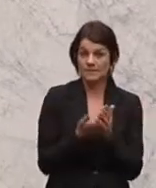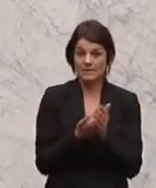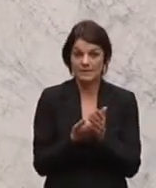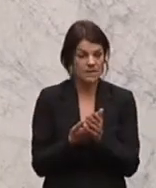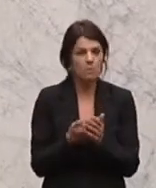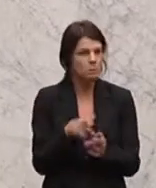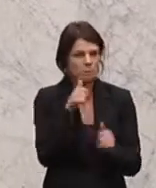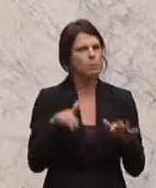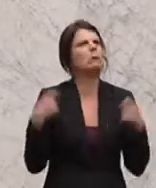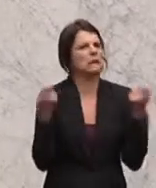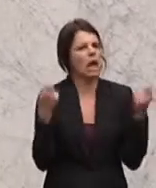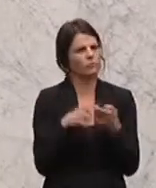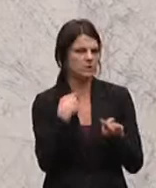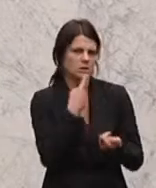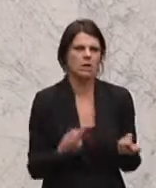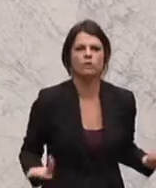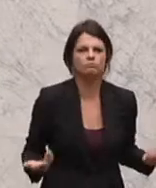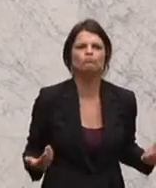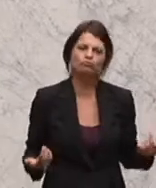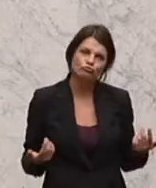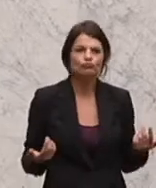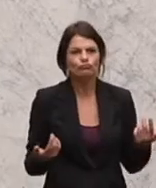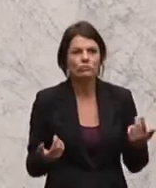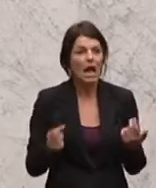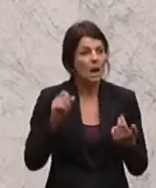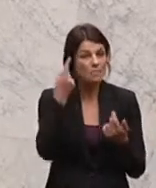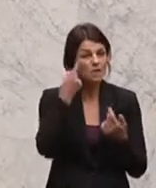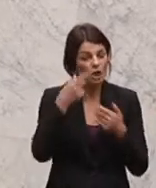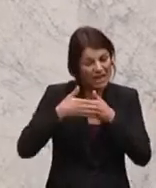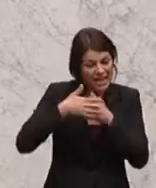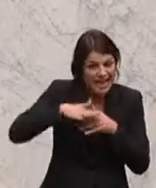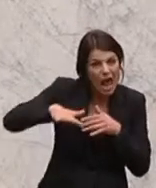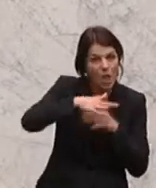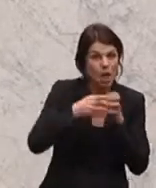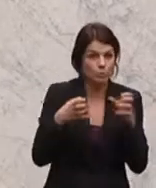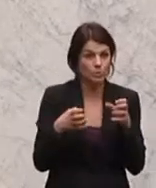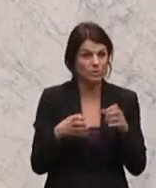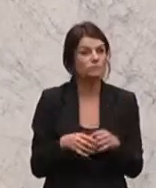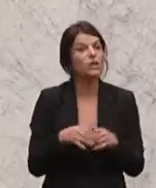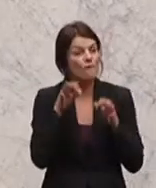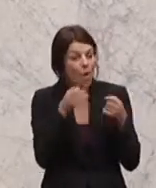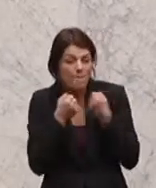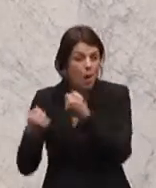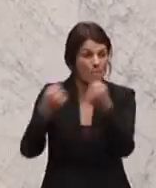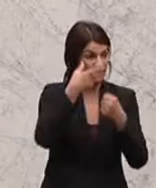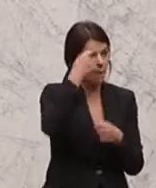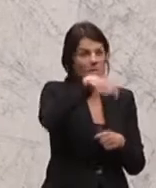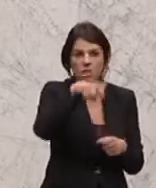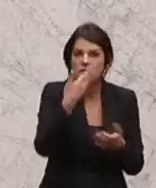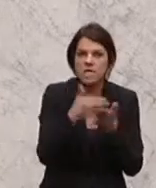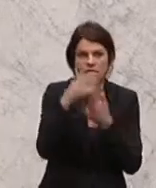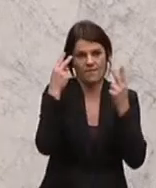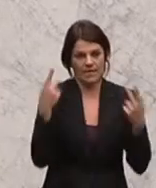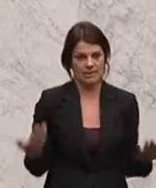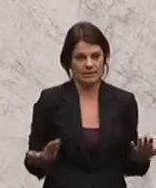wahrlich keine Übertreibung zu sagen, besonders der Regionalbus ist für die Mobilität der Menschen sehr, sehr